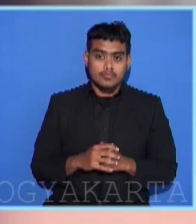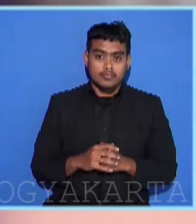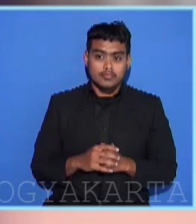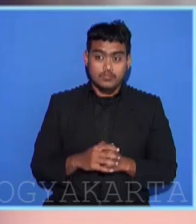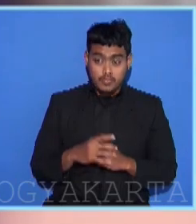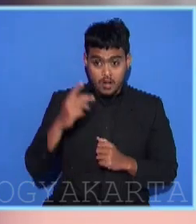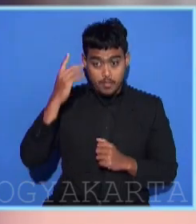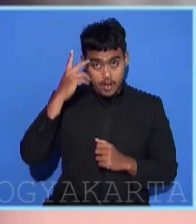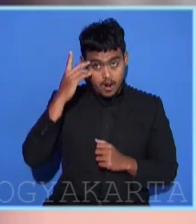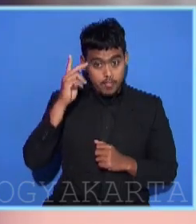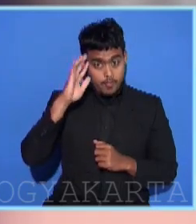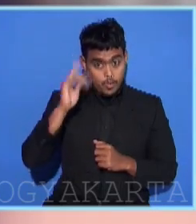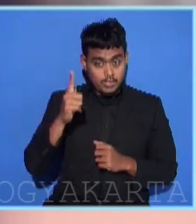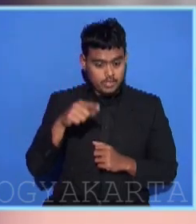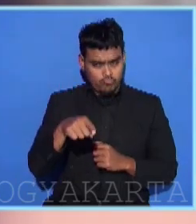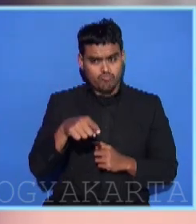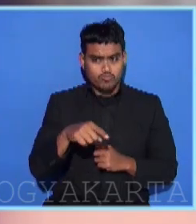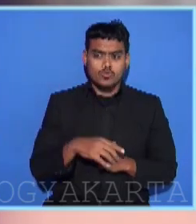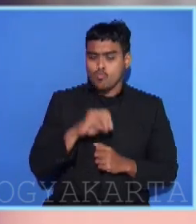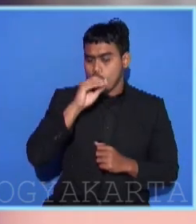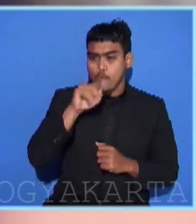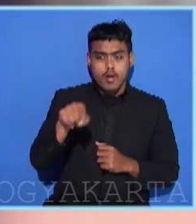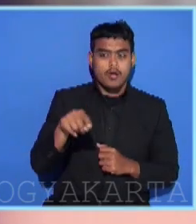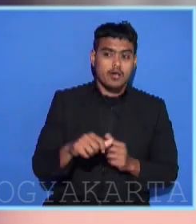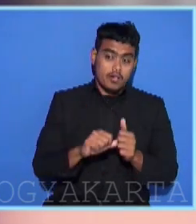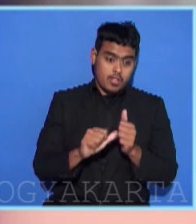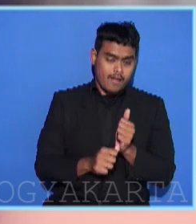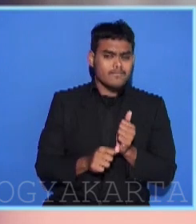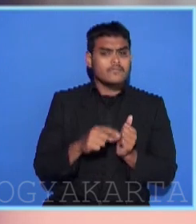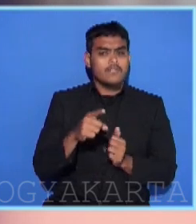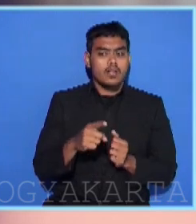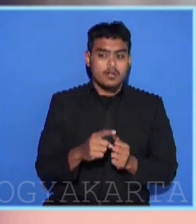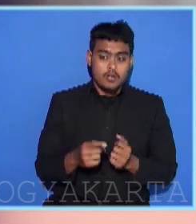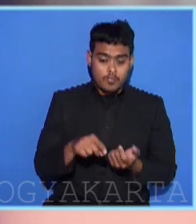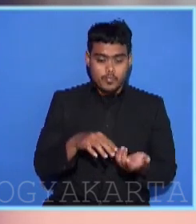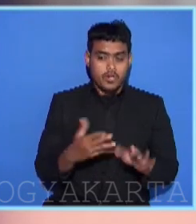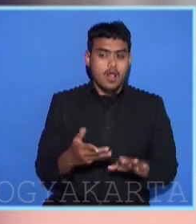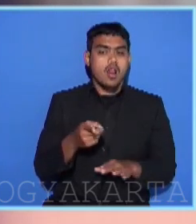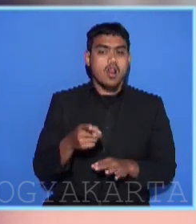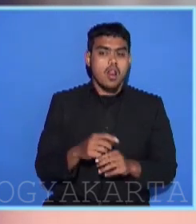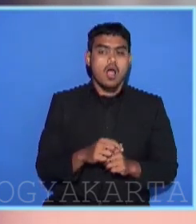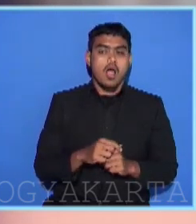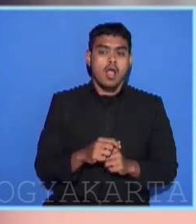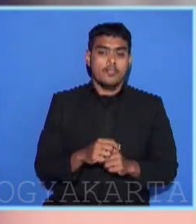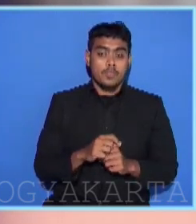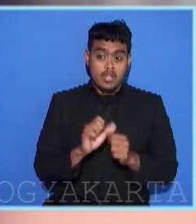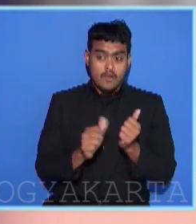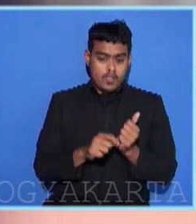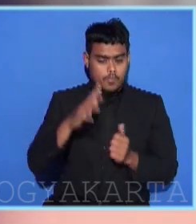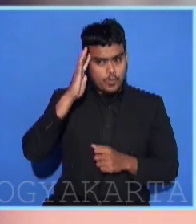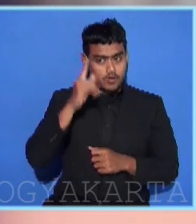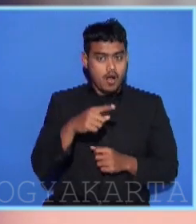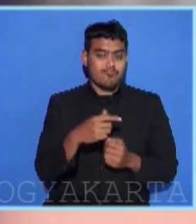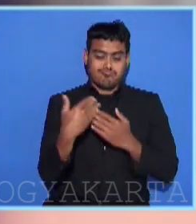Kapolri Jenderal Listio Sigit Prabowo memerintahkan jajarannya yang menangani kasus tewasnya ajudan Kapolda Kalimantan Utara dapat